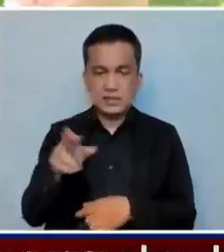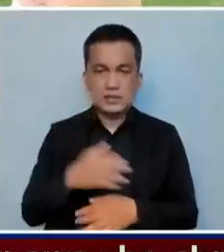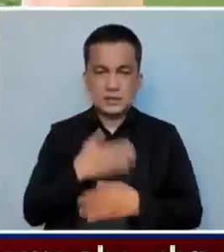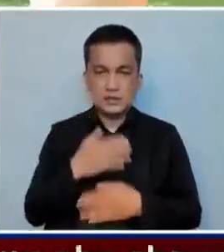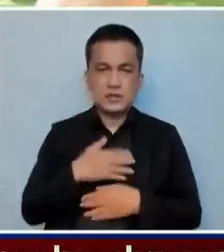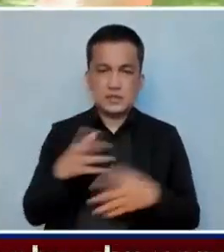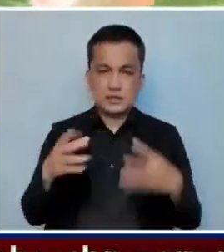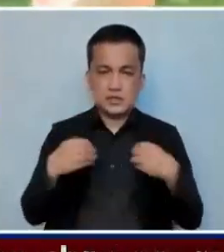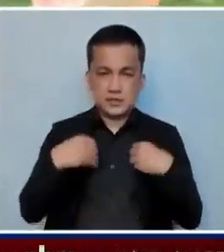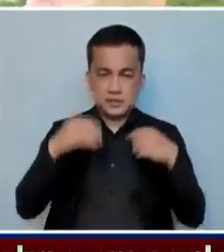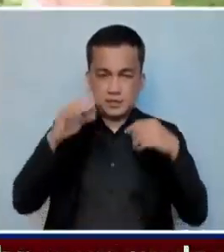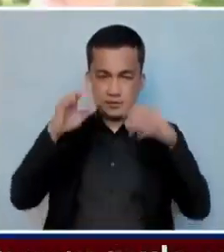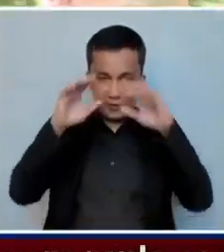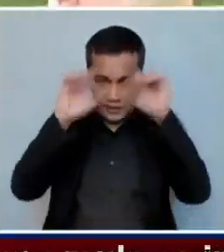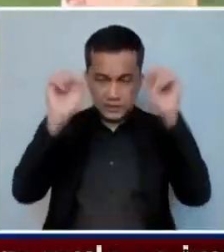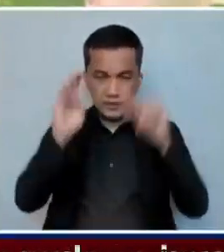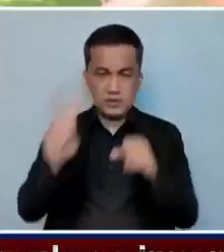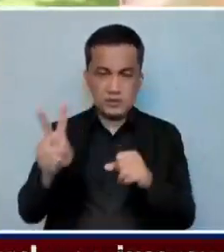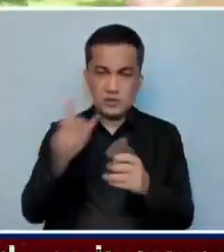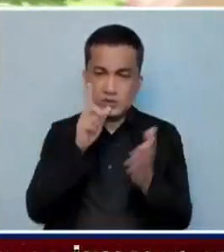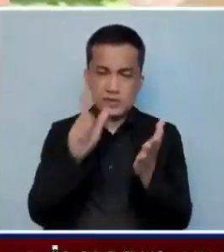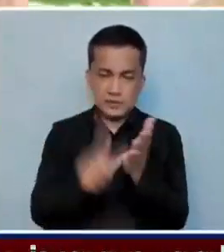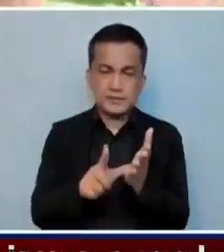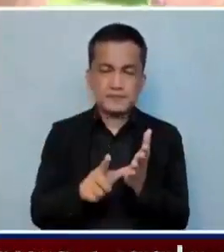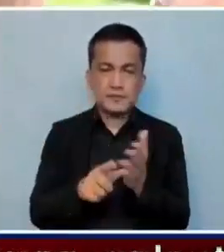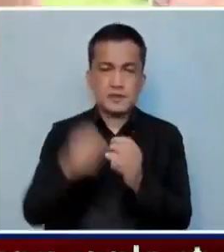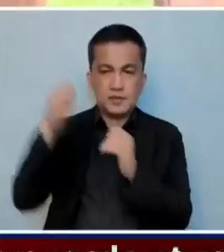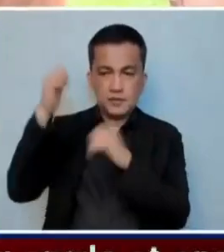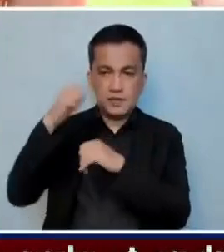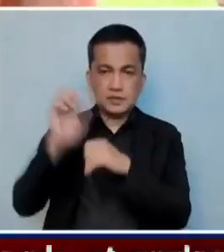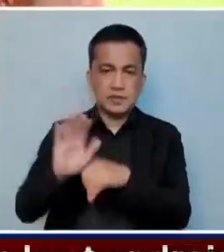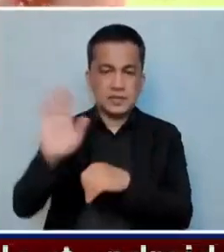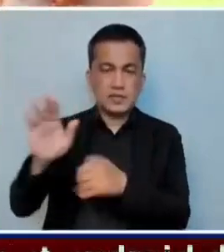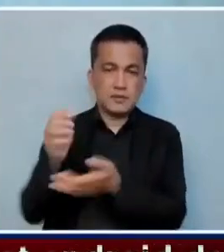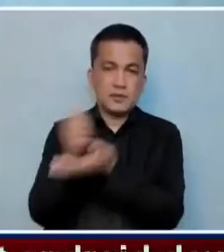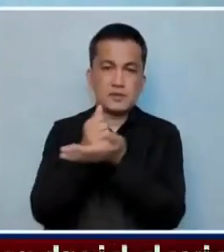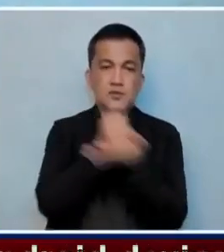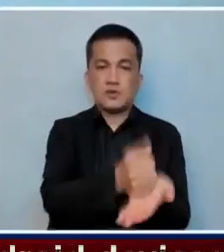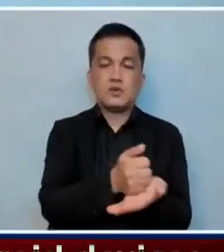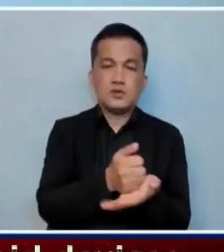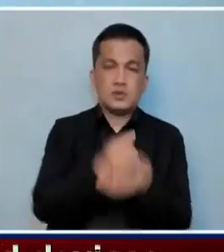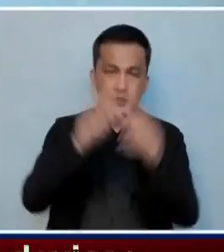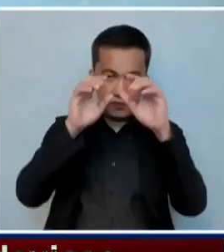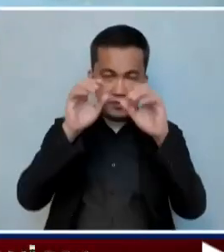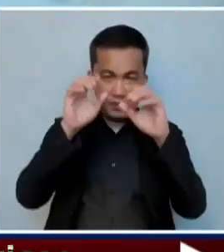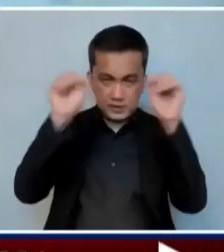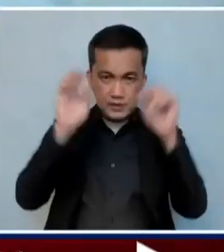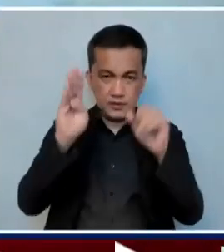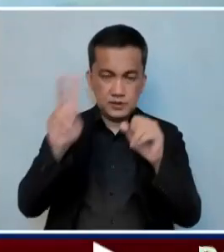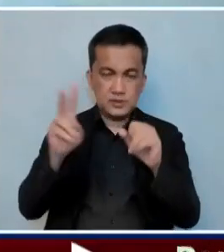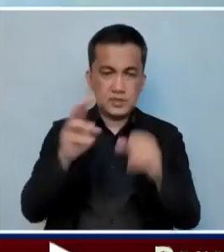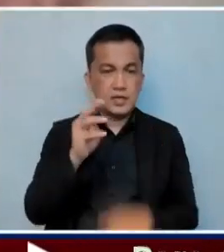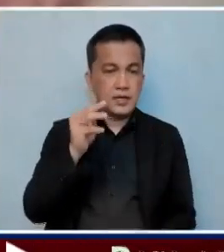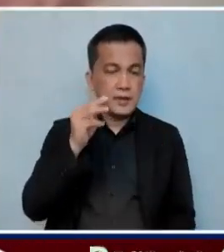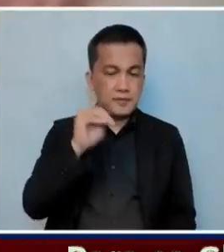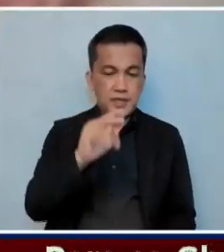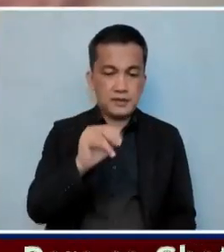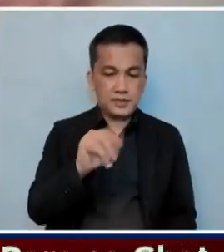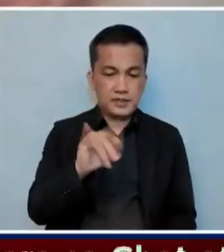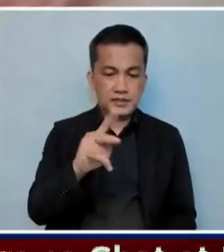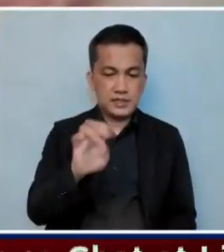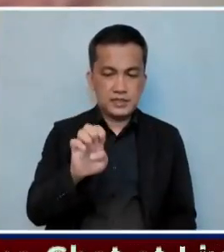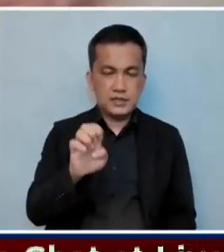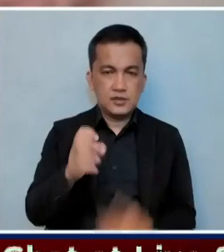Marcos ang kanilang sulat. Umaasa pa rin umano silang matutulungan ng Pangulo si Mary Jane kahit na hindi umano